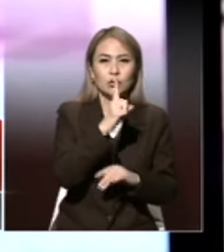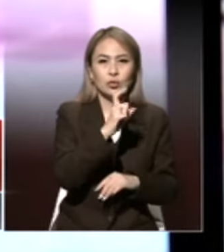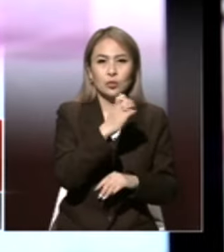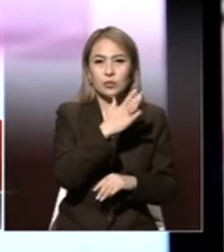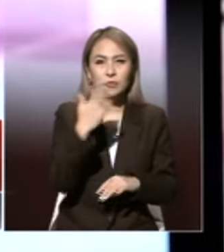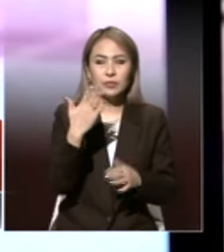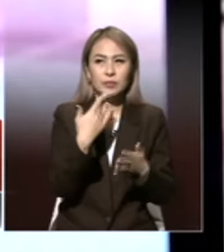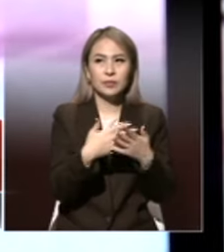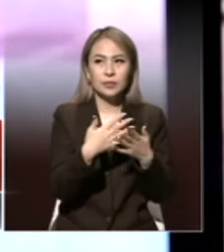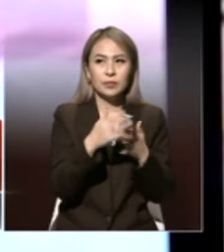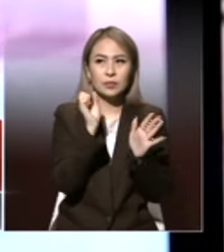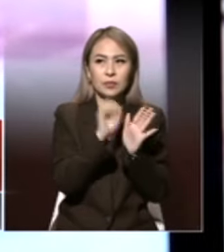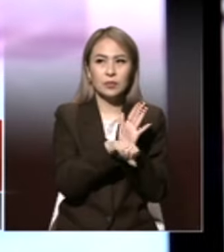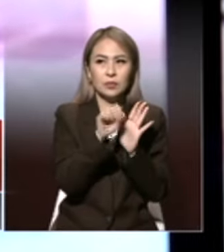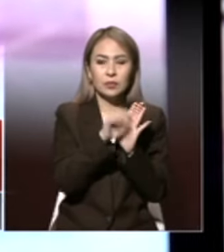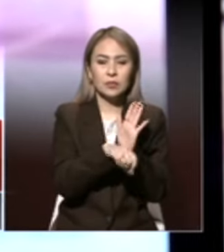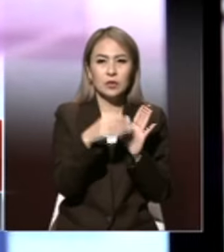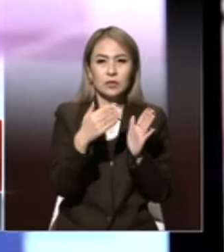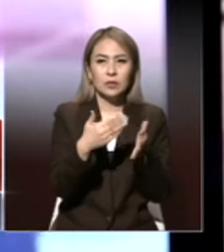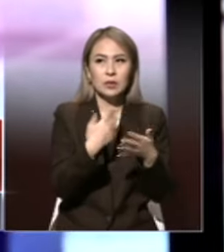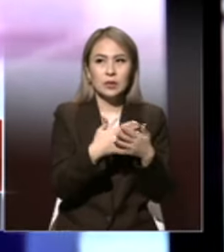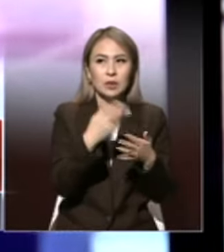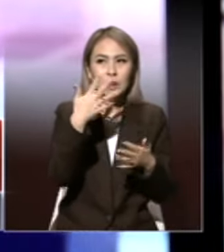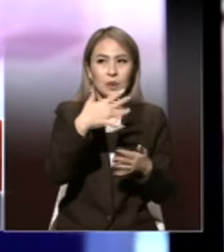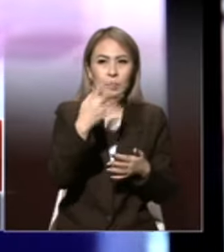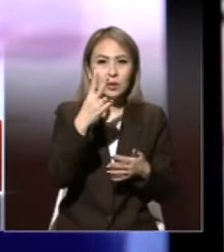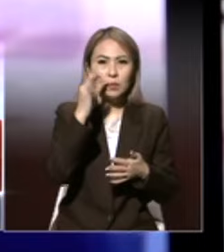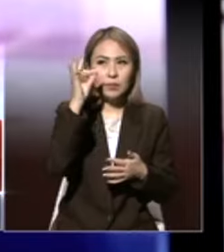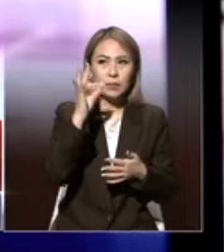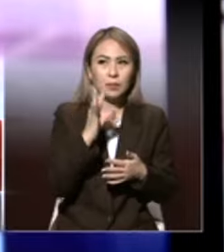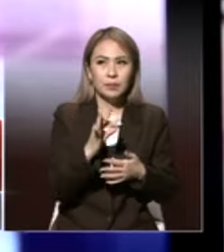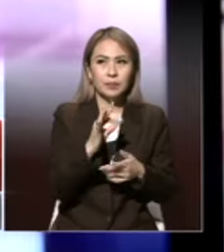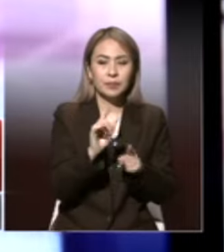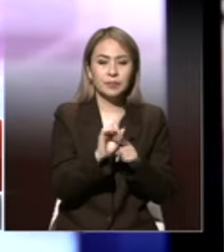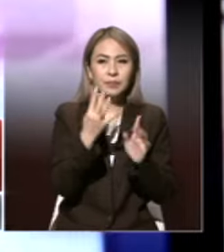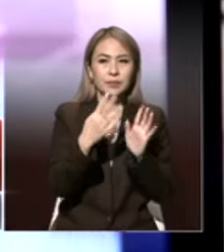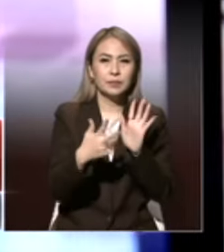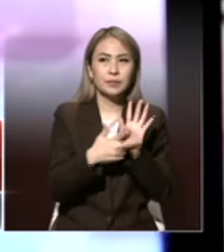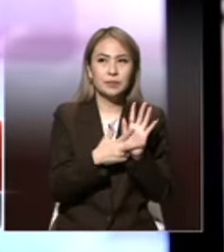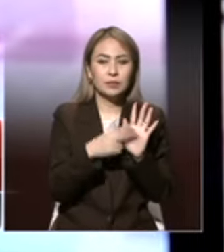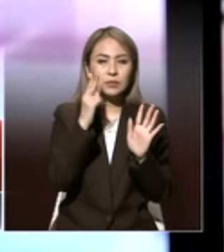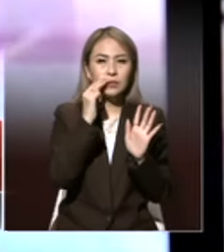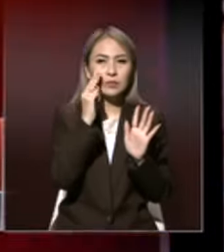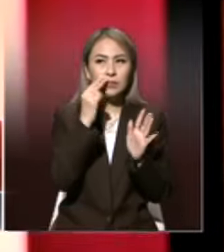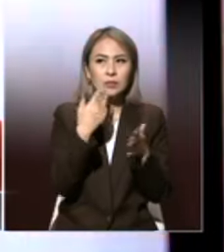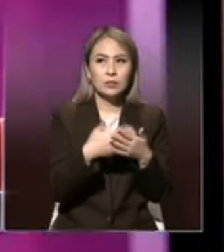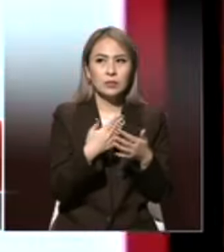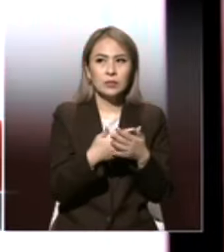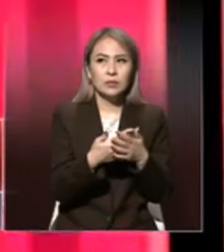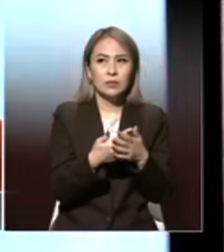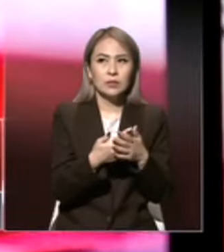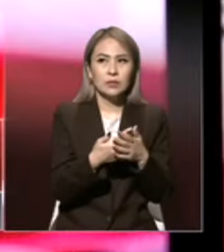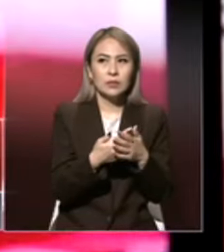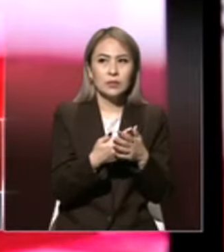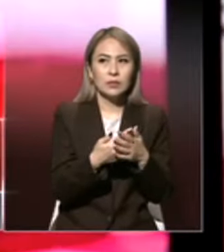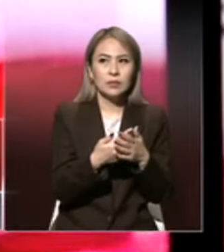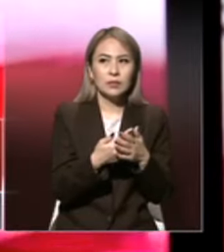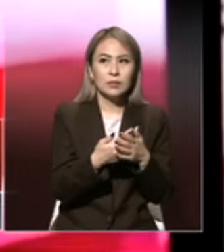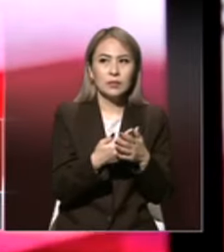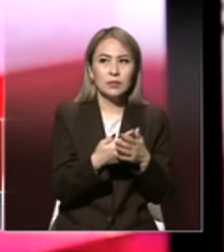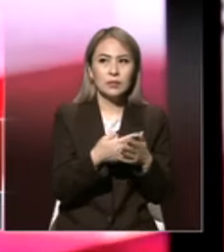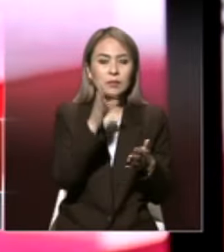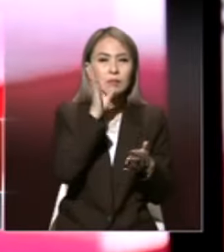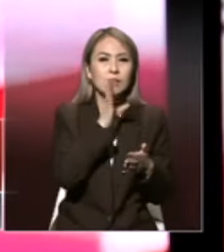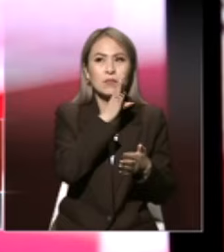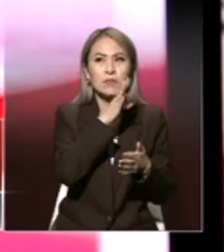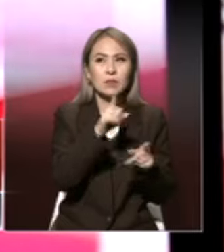кісі өлтіру болды делік, иә? Соның жаңағы 52% әйел болып, 48% ер азаматтар болса, ол ер азаматтар әйелінің қолынан